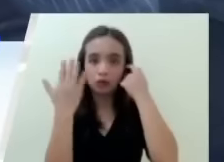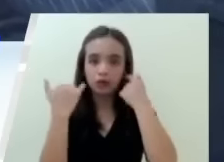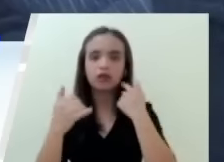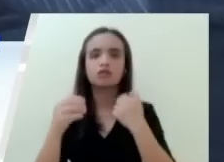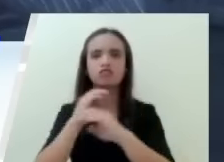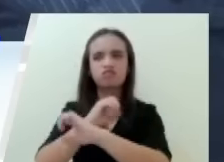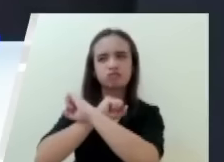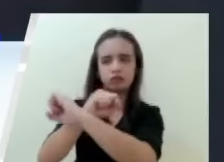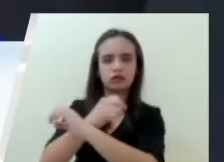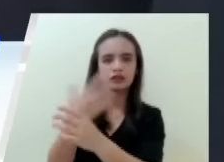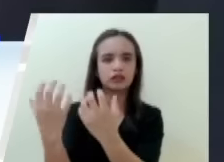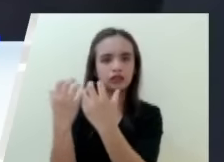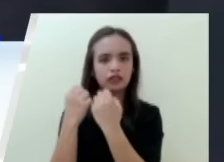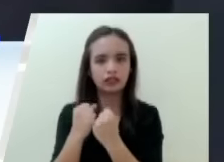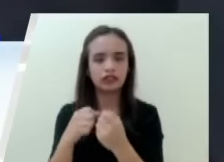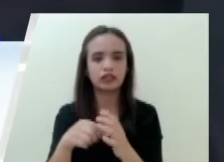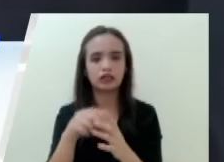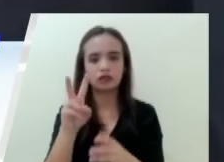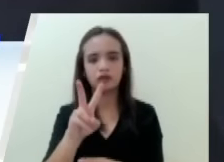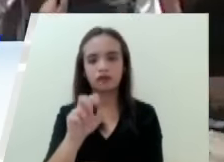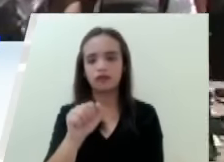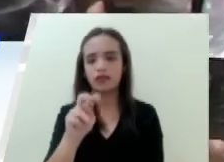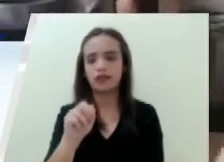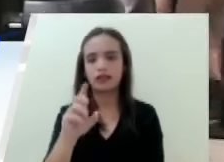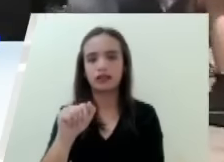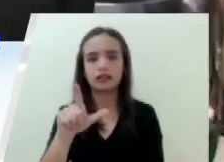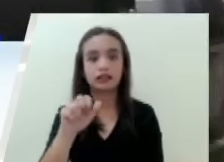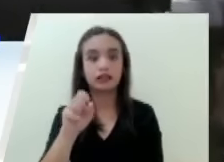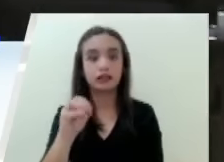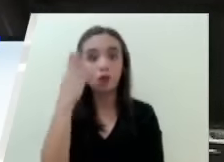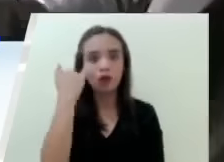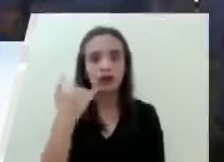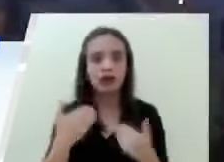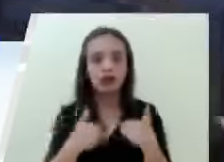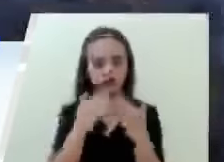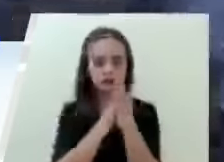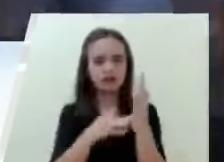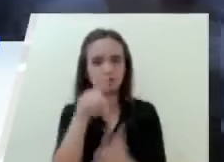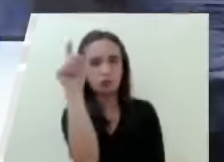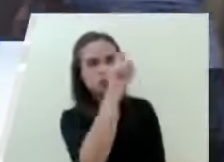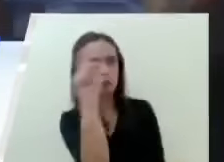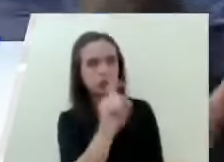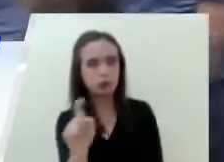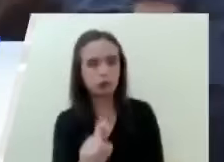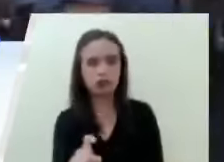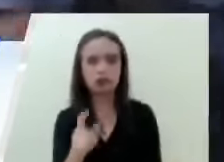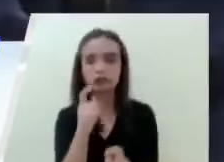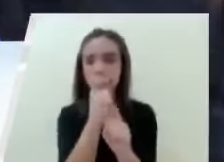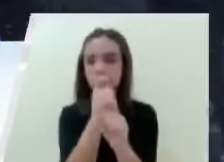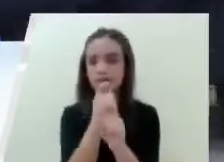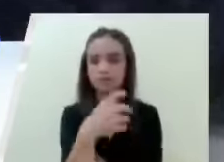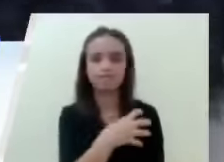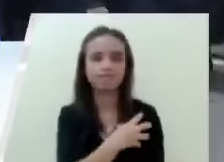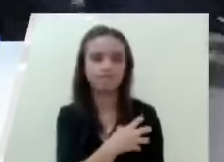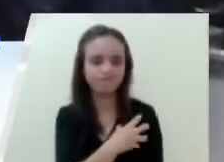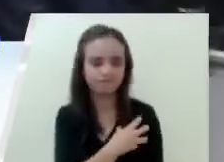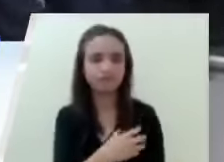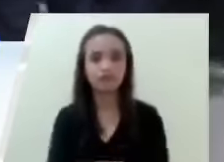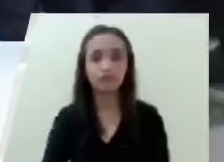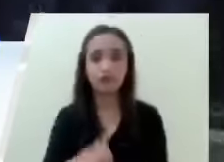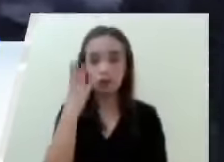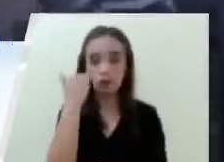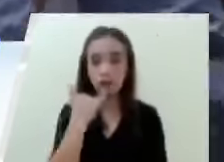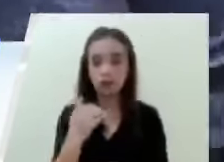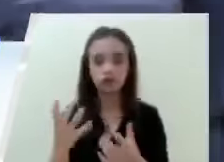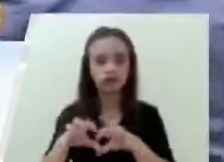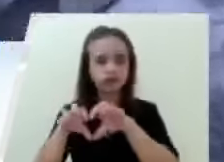scandal at vandalism. Inesprayan din kasi ng pintura ang truck ng mga pulis. Kinundena ng mga grupo ang pagmamalabis daw ng mga umaresto na handa